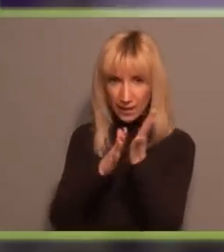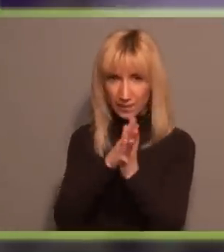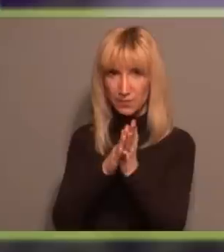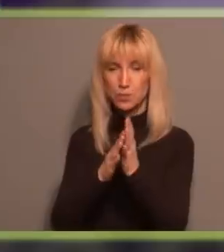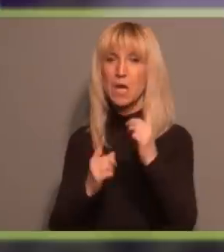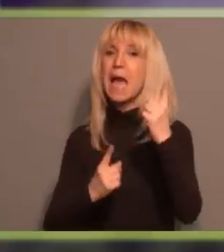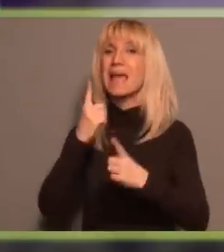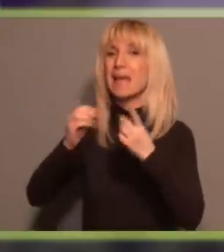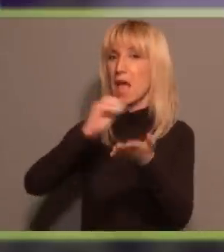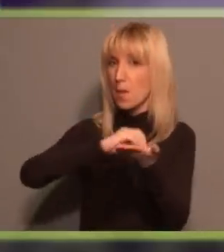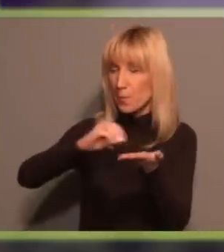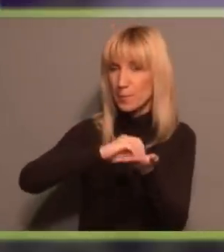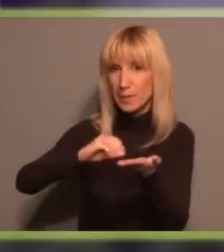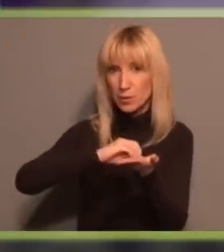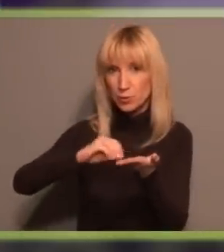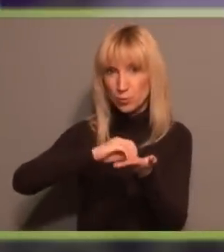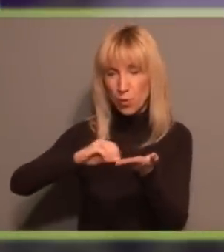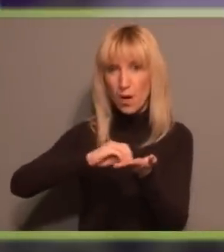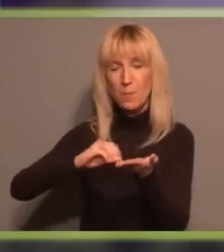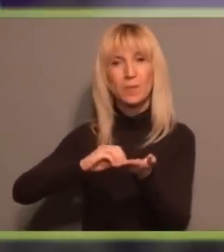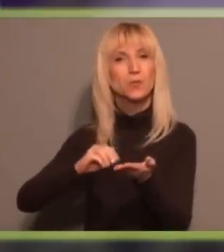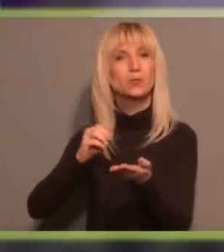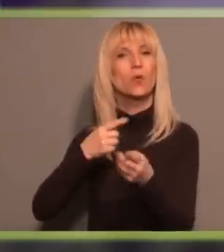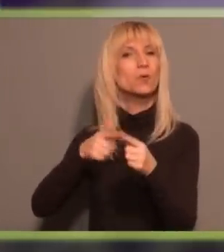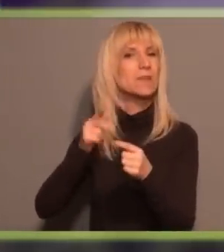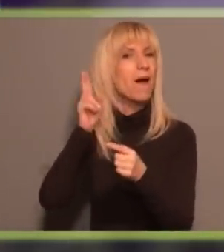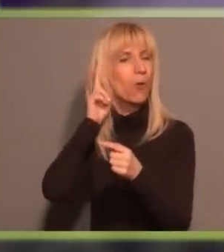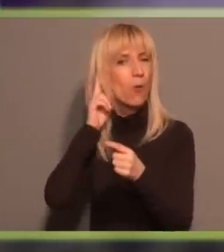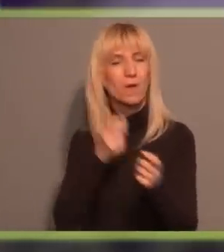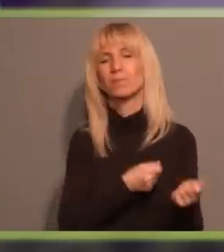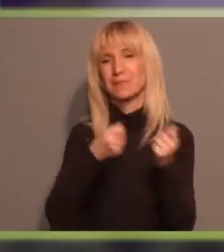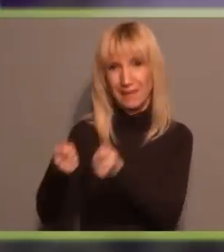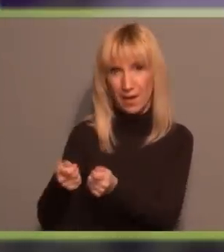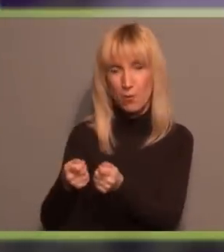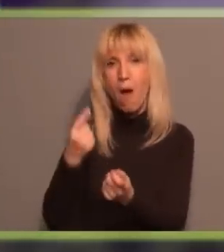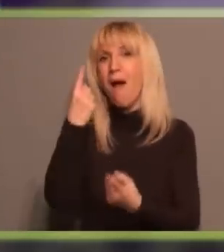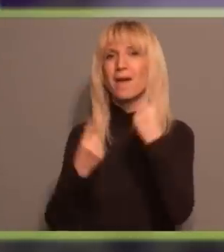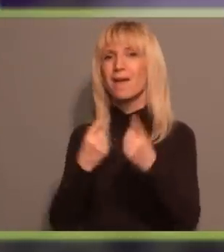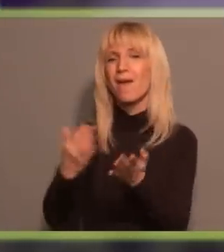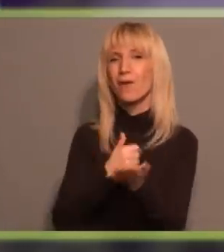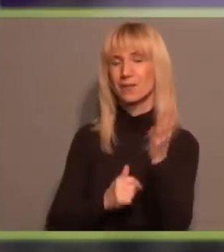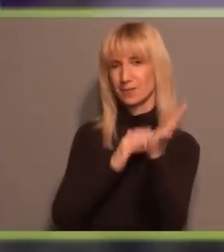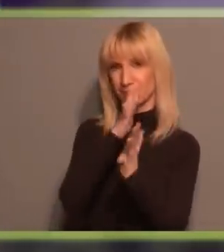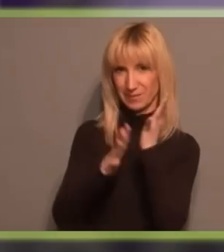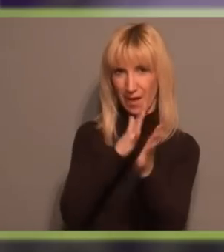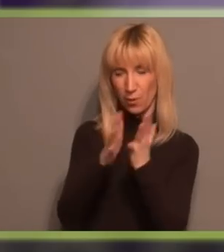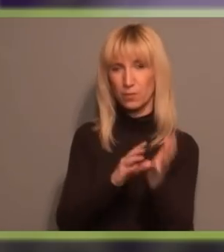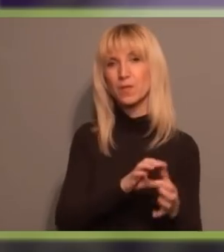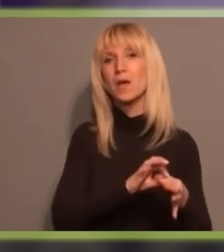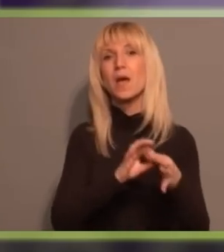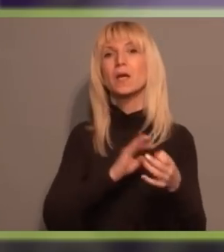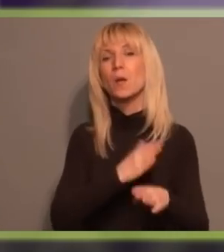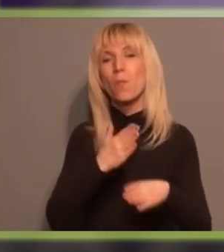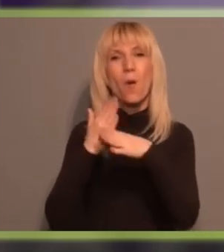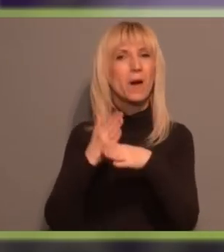koji pišu, ali ne zna sign language, koji su videla, koji ne zna i čak sign language, a pišu, a pomažu i